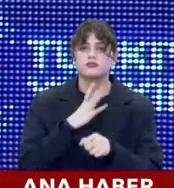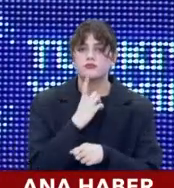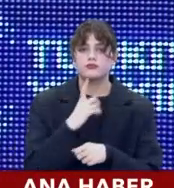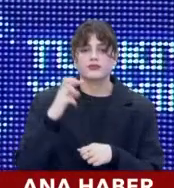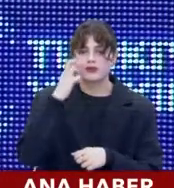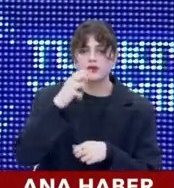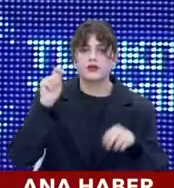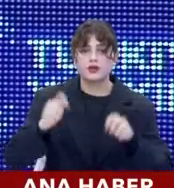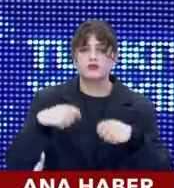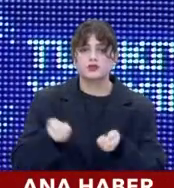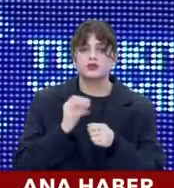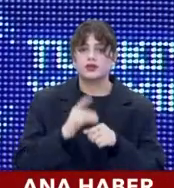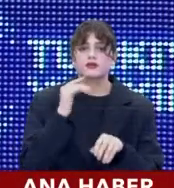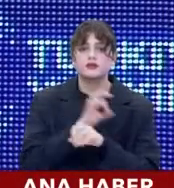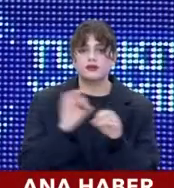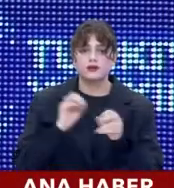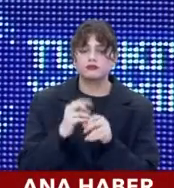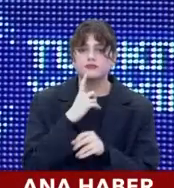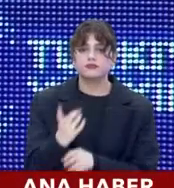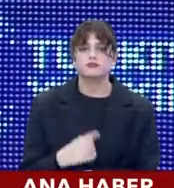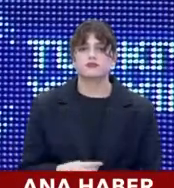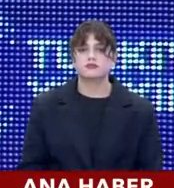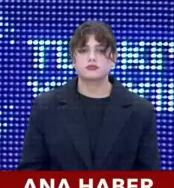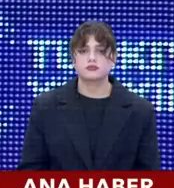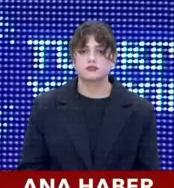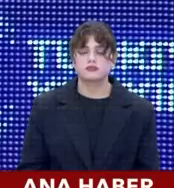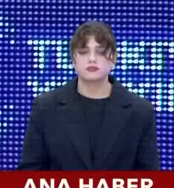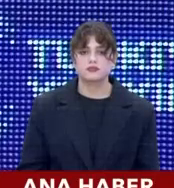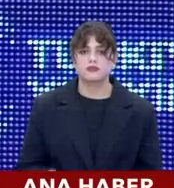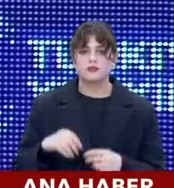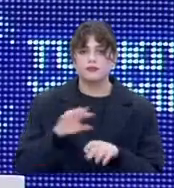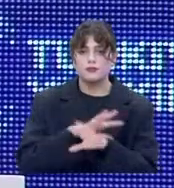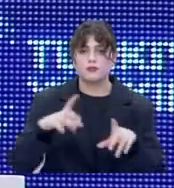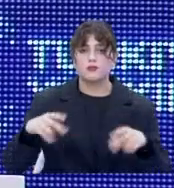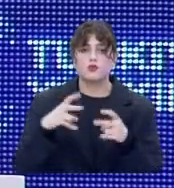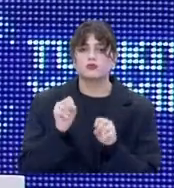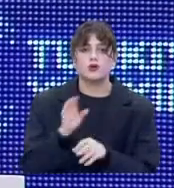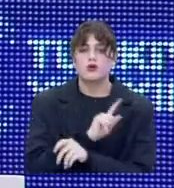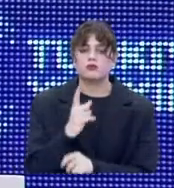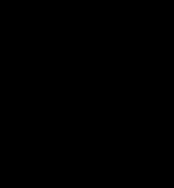manipüle etmeye çalışan tamahkarlara meydanı boş bırakamayız.